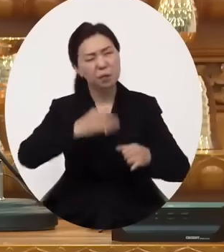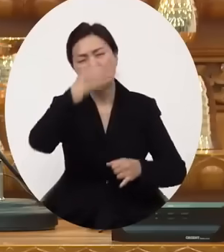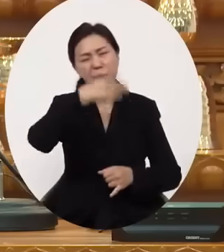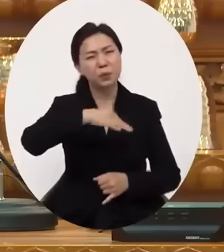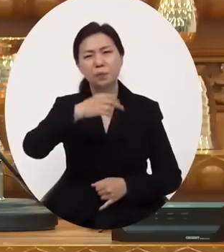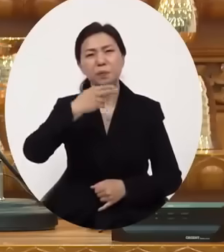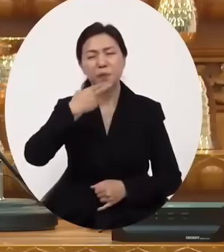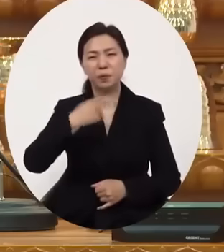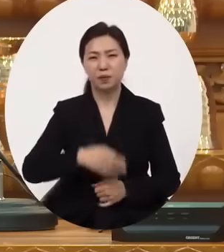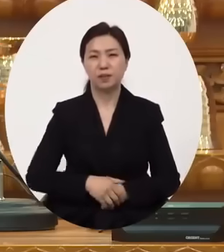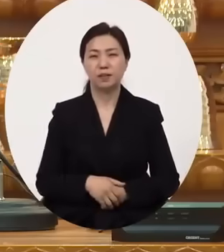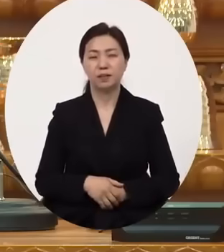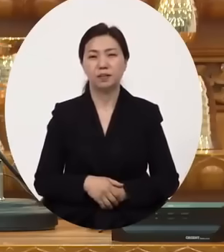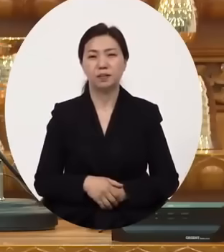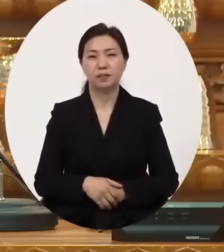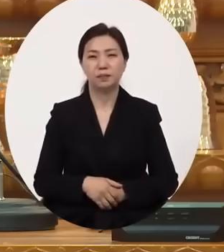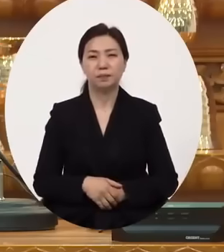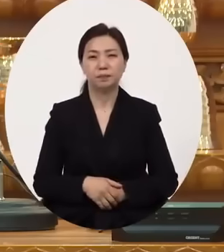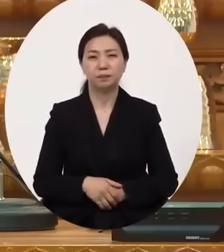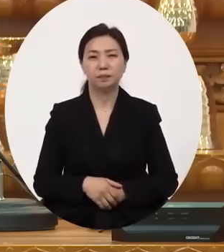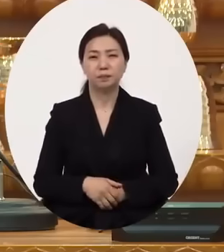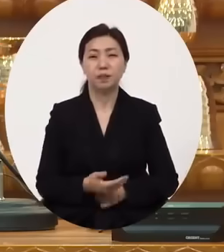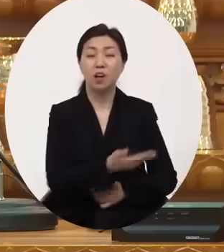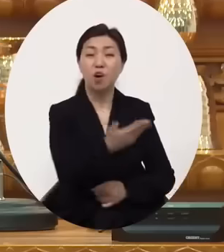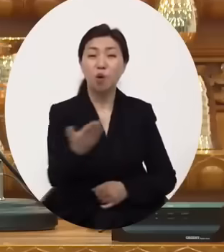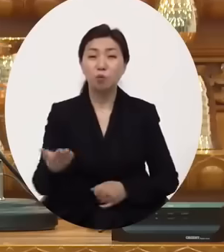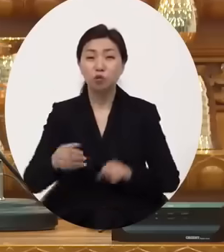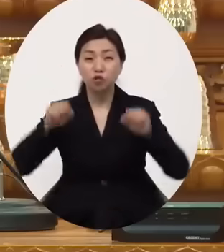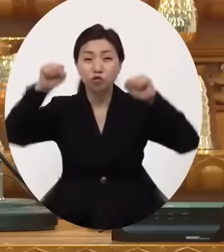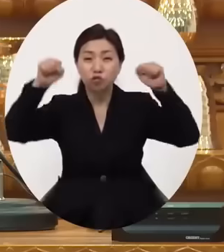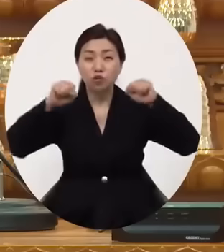대중이 나중에 다 무릎이 안 좋아요. 그 무리하기 때문에.